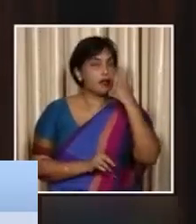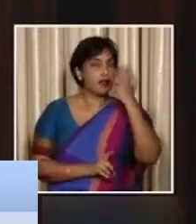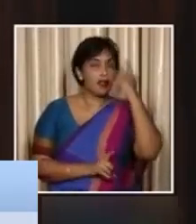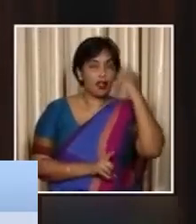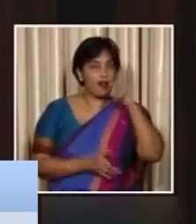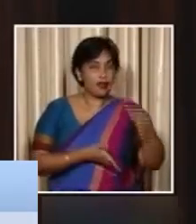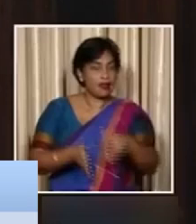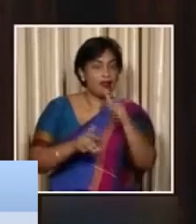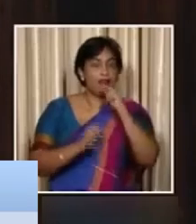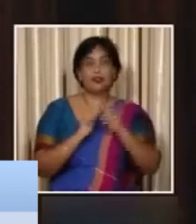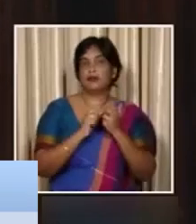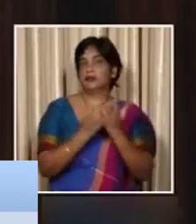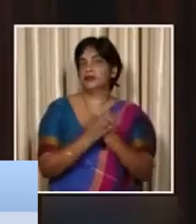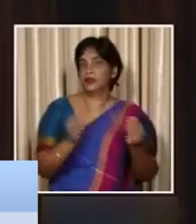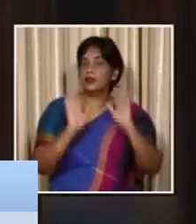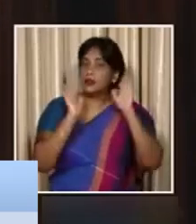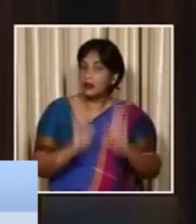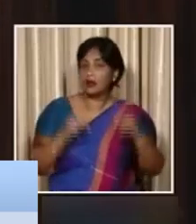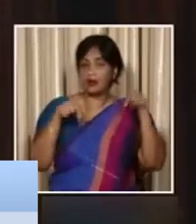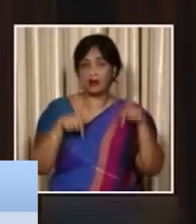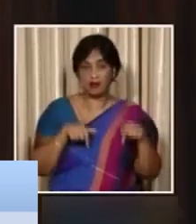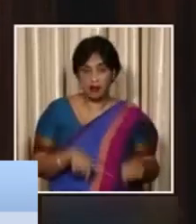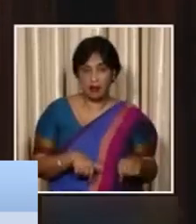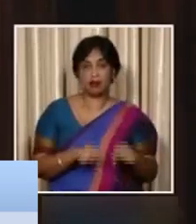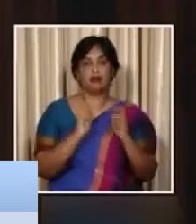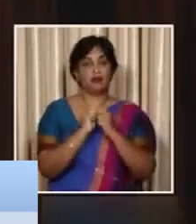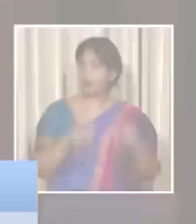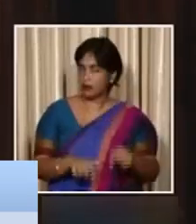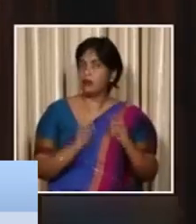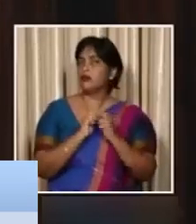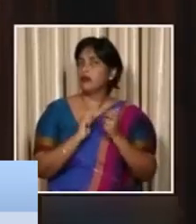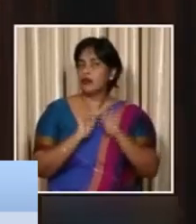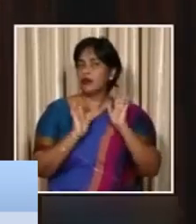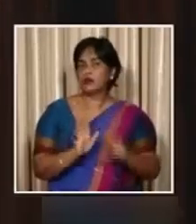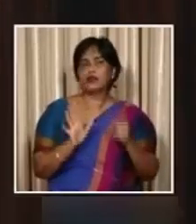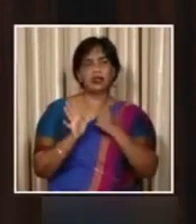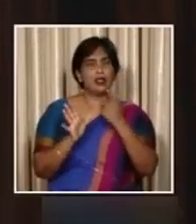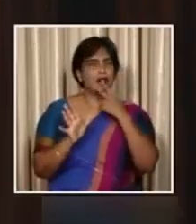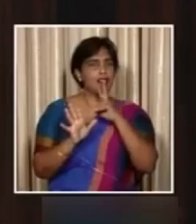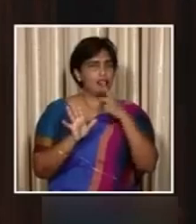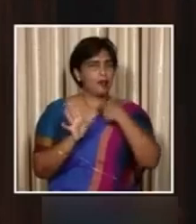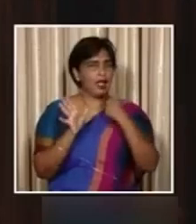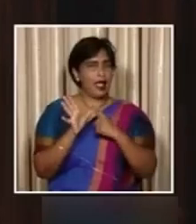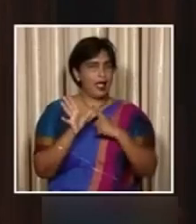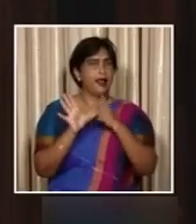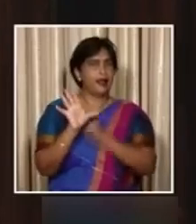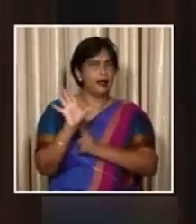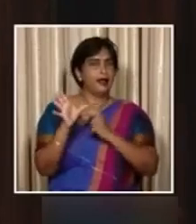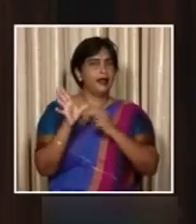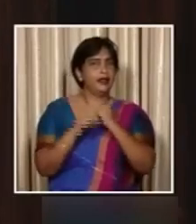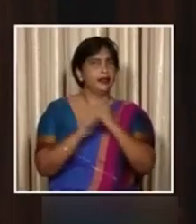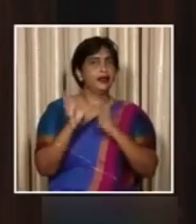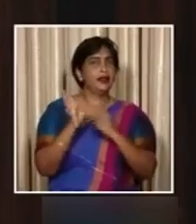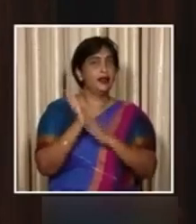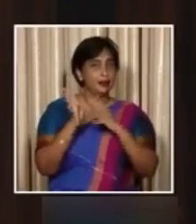ගංවතුර පස්සට විසඳුම් දෙන්න. හැබැයි මේ අද පැනලා කියලා තියෙන තත්ත්වය ඊට වඩා වෙනස්. අයගම ප්‍රදේශයේ ගත්තොතින් තවම ළඟා වෙන්න